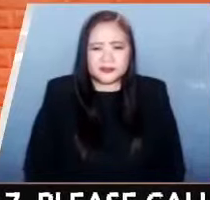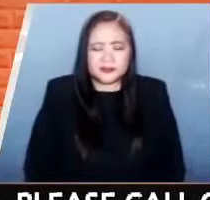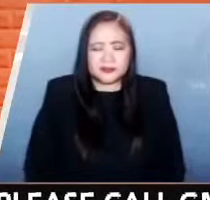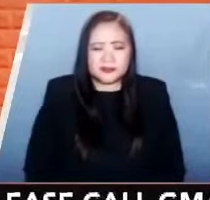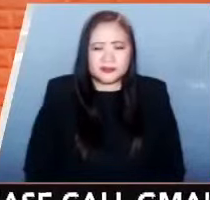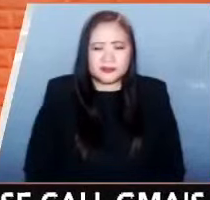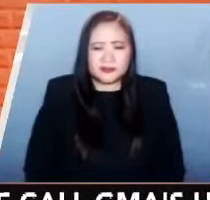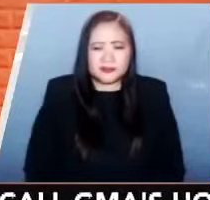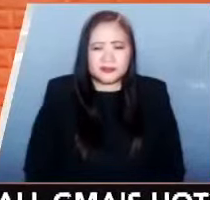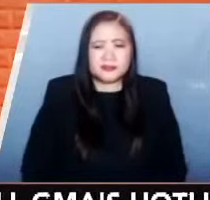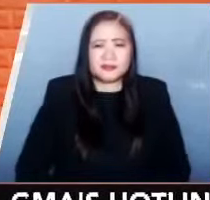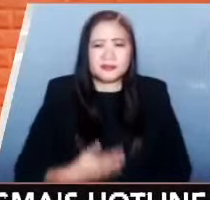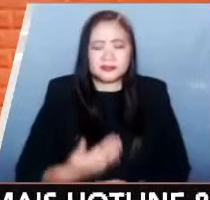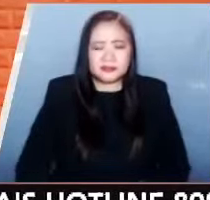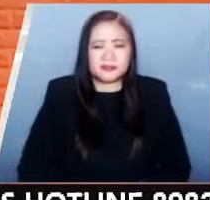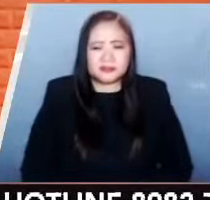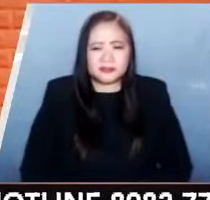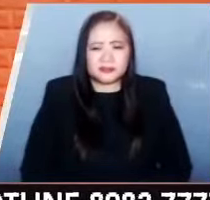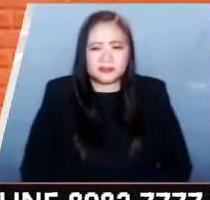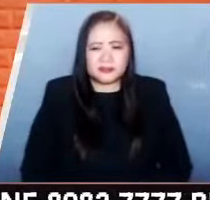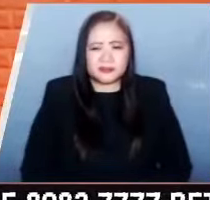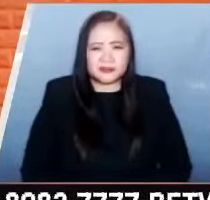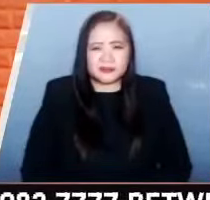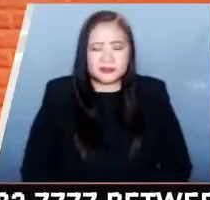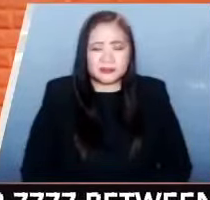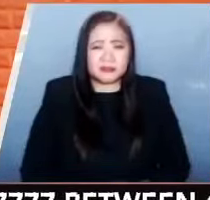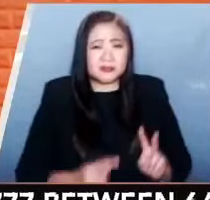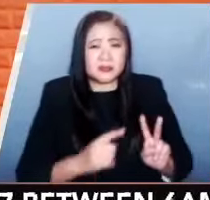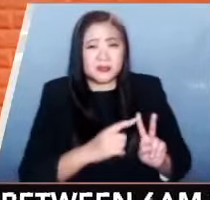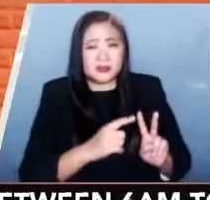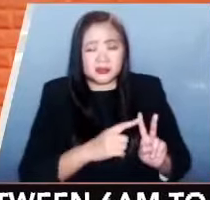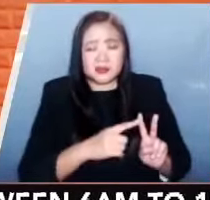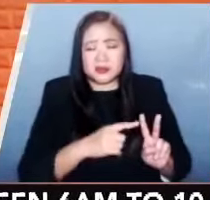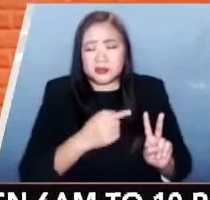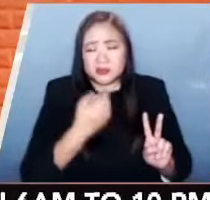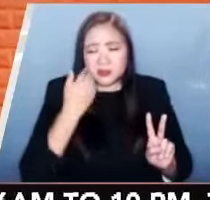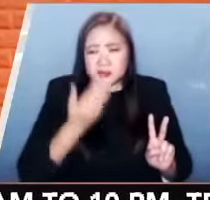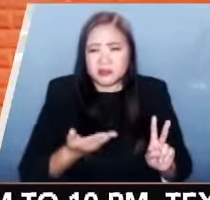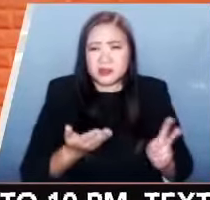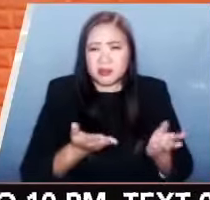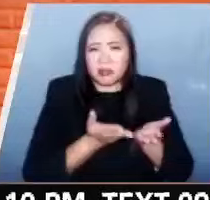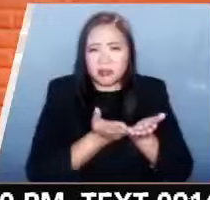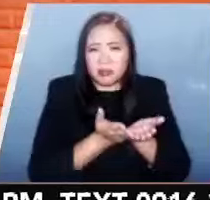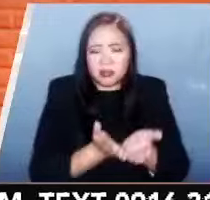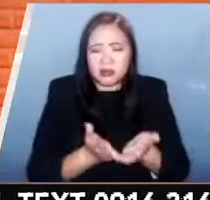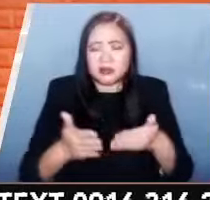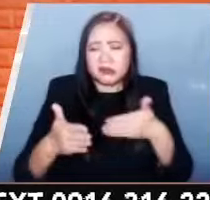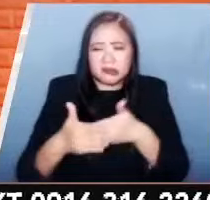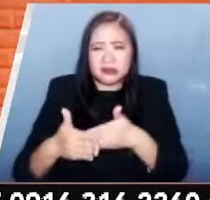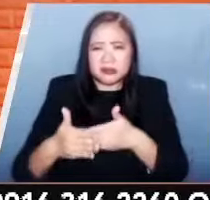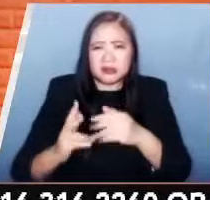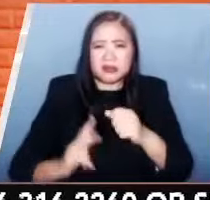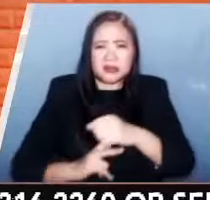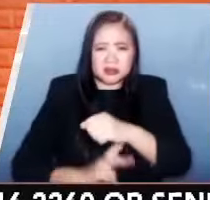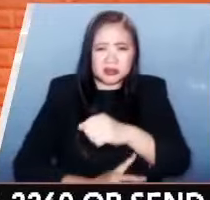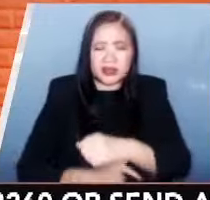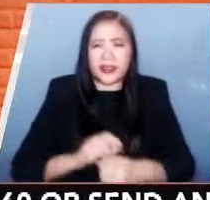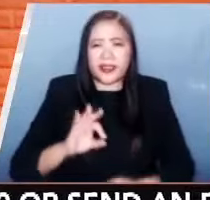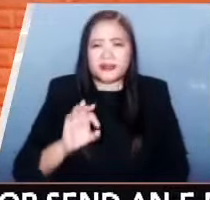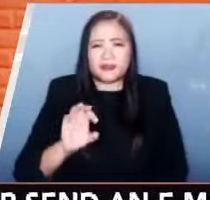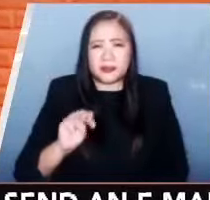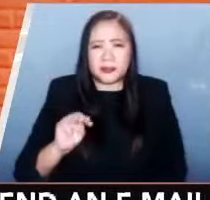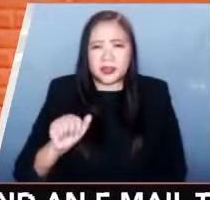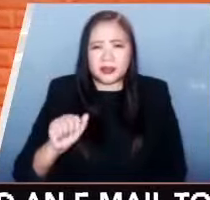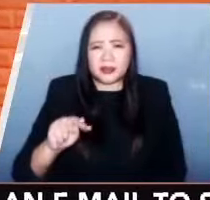Isang engineer ang isa sa dalawang naiulat na namatay matapos tumama ang barge at tugboat sa F. Manalo Bridge sa Marikina River.